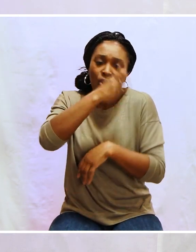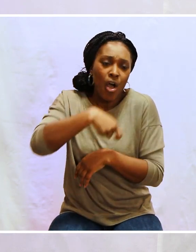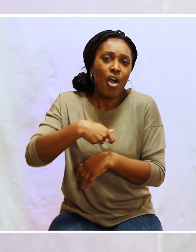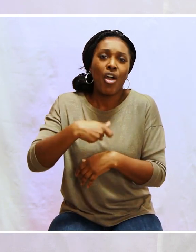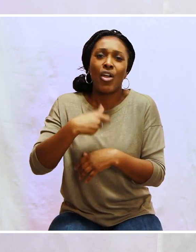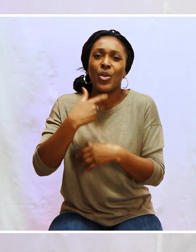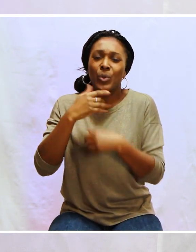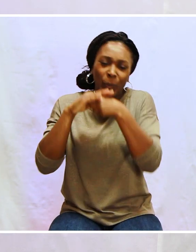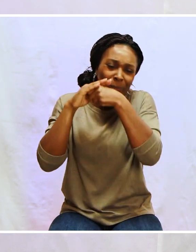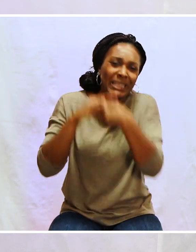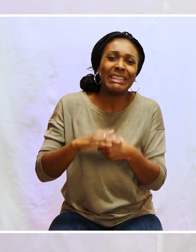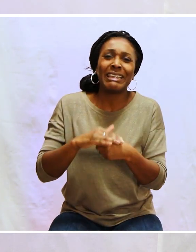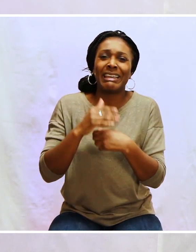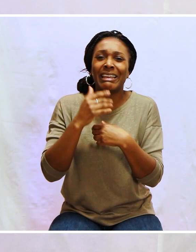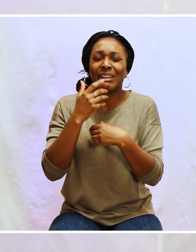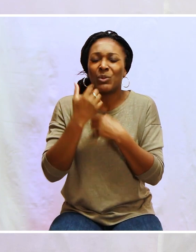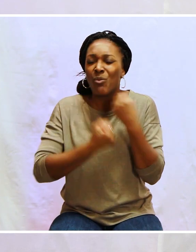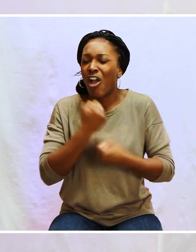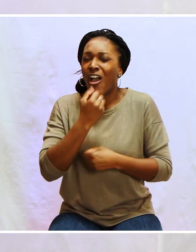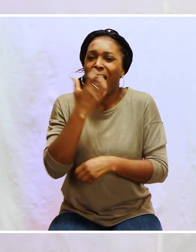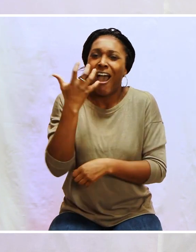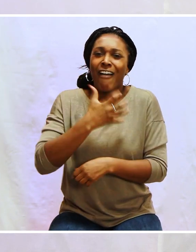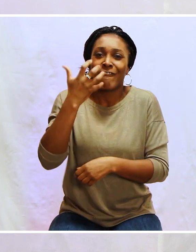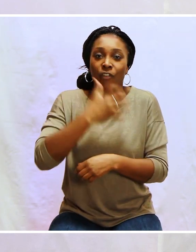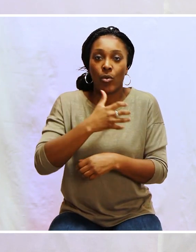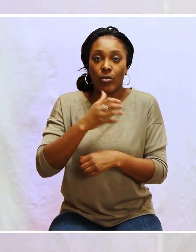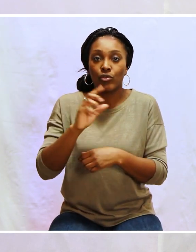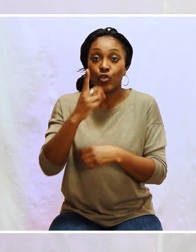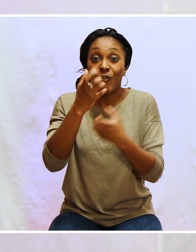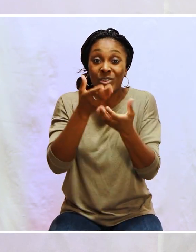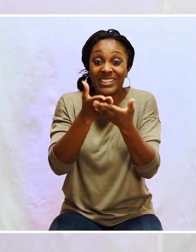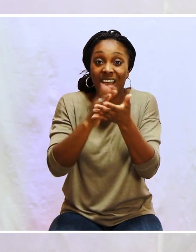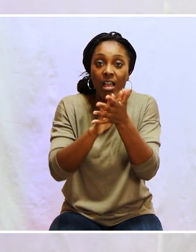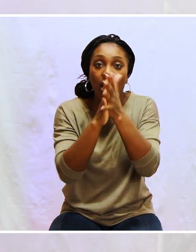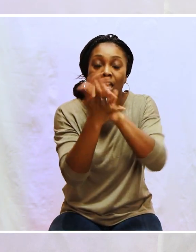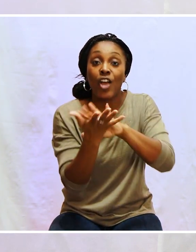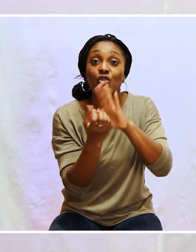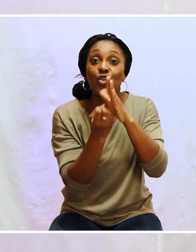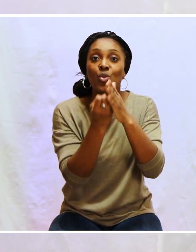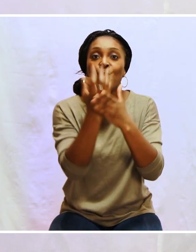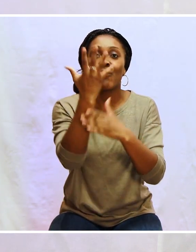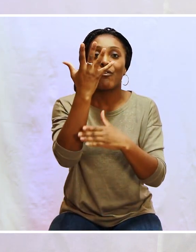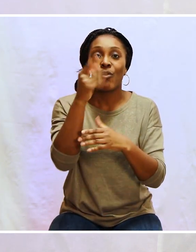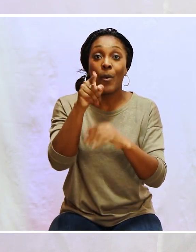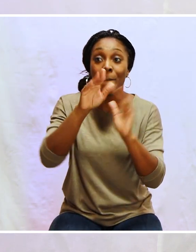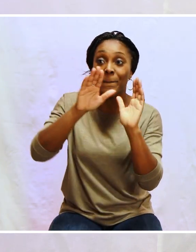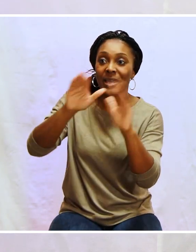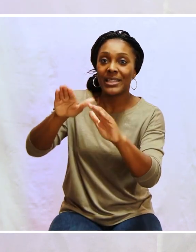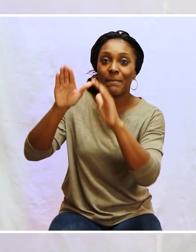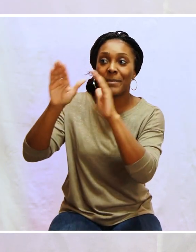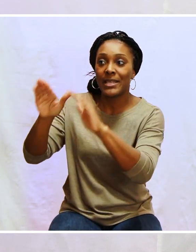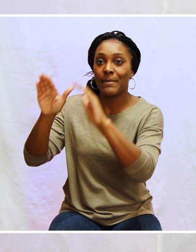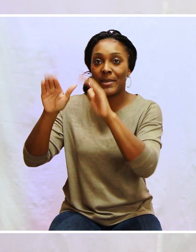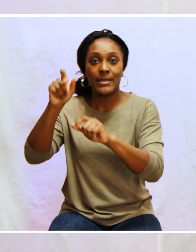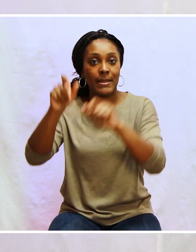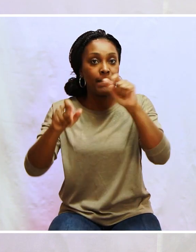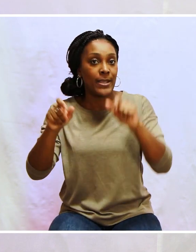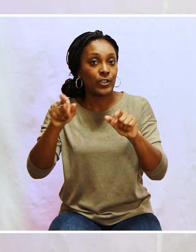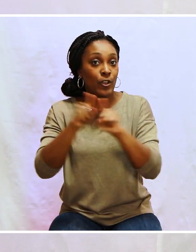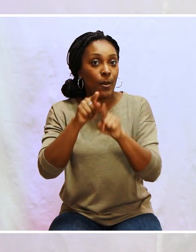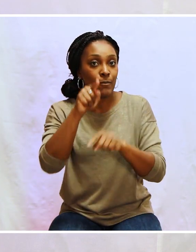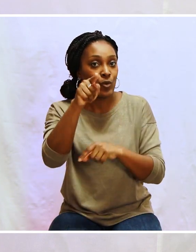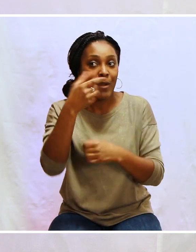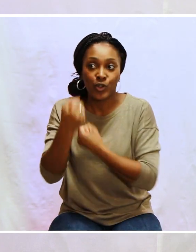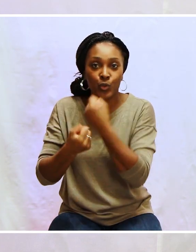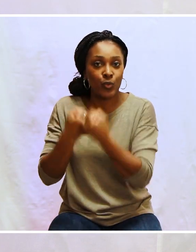ou de l'humiliation, de la douleur, il va en faire sortir quelque chose de nouveau qui va bénir ceux qui sont autour de toi et qui souffrent comme toi.